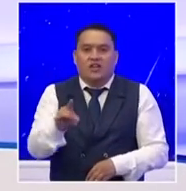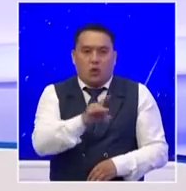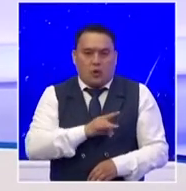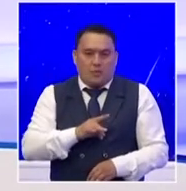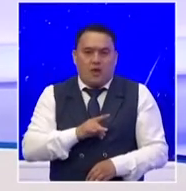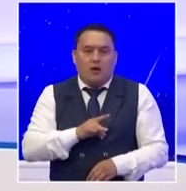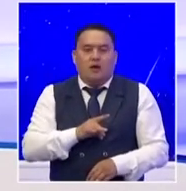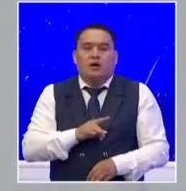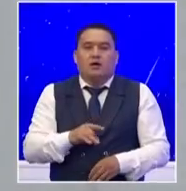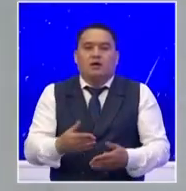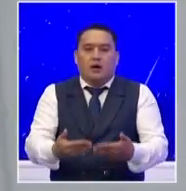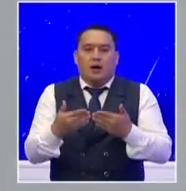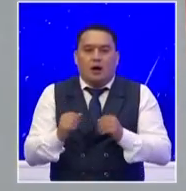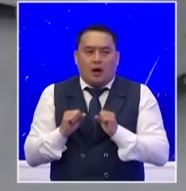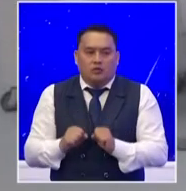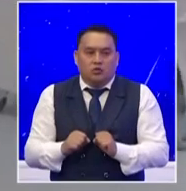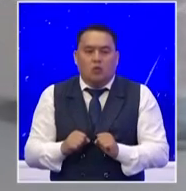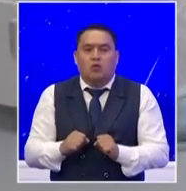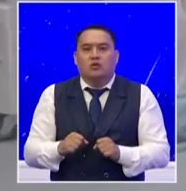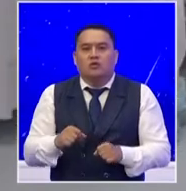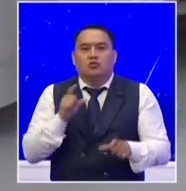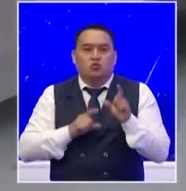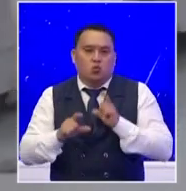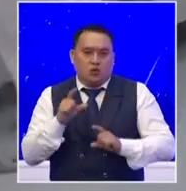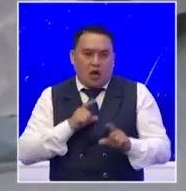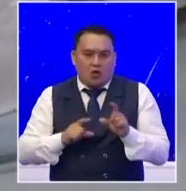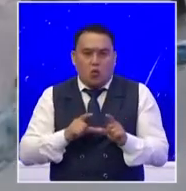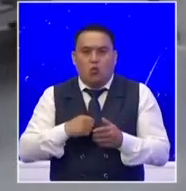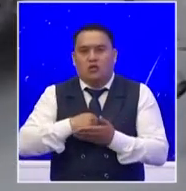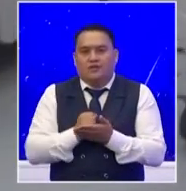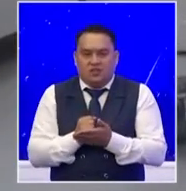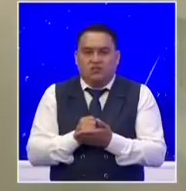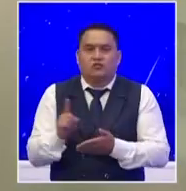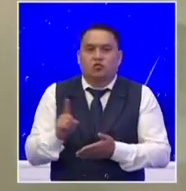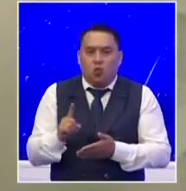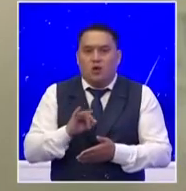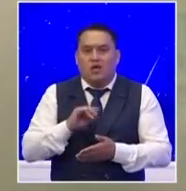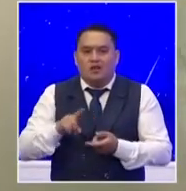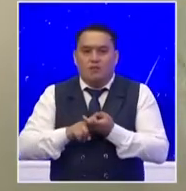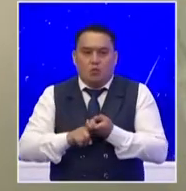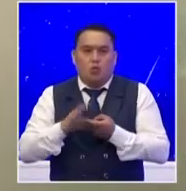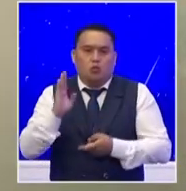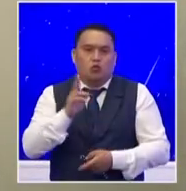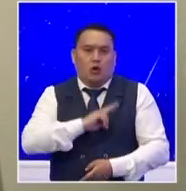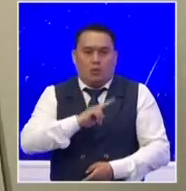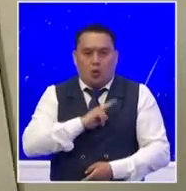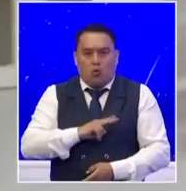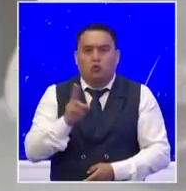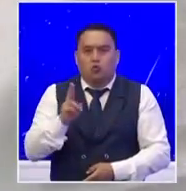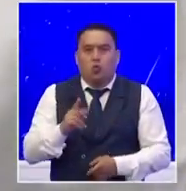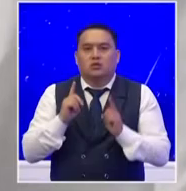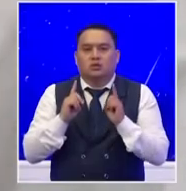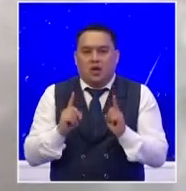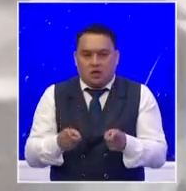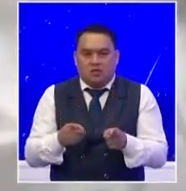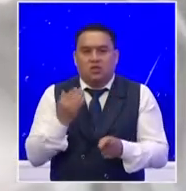регионах. В борьбе с пандемией привлекают студентов-медиков. Власти утверждают, что непосредственно с инфицированием будут работать те, кто на